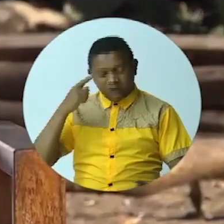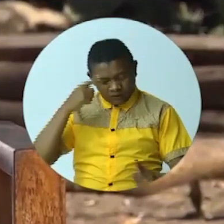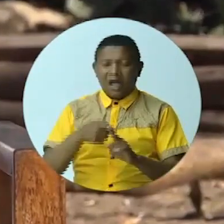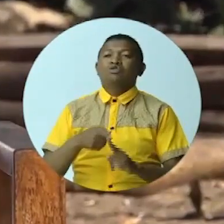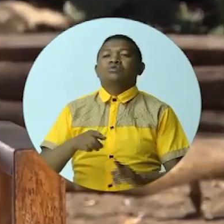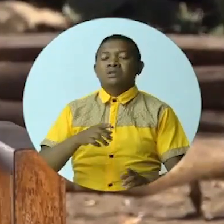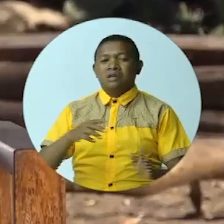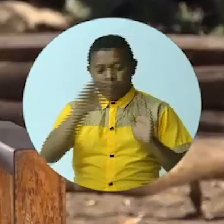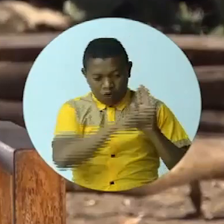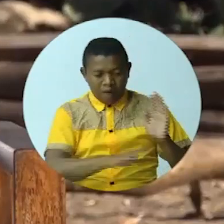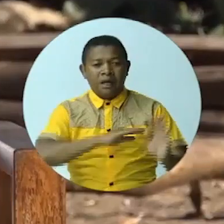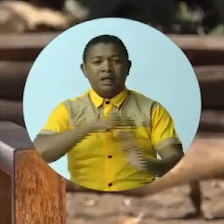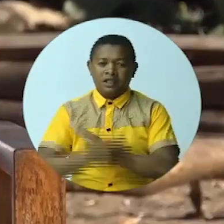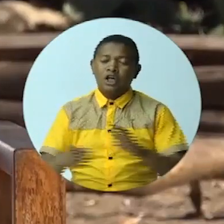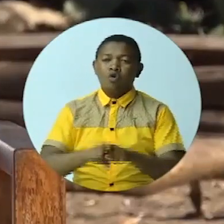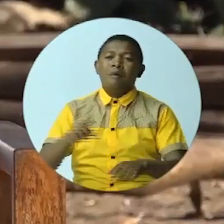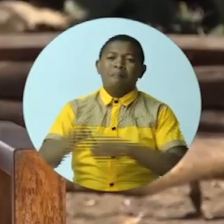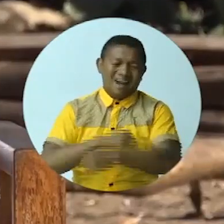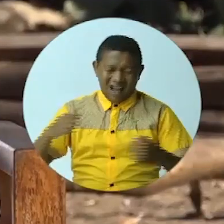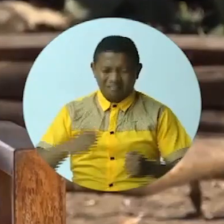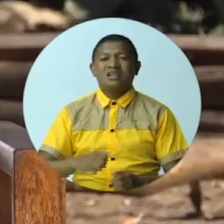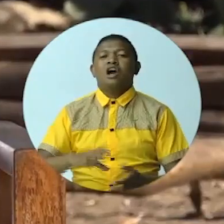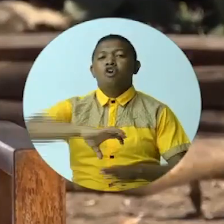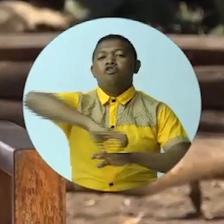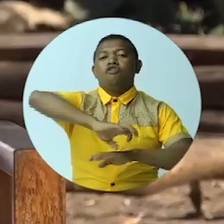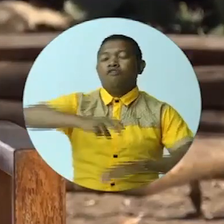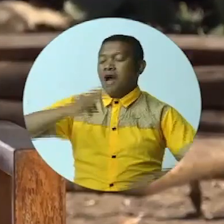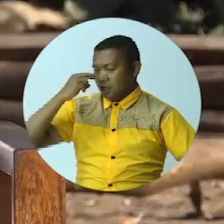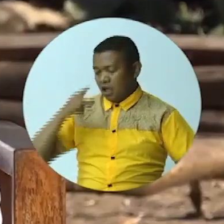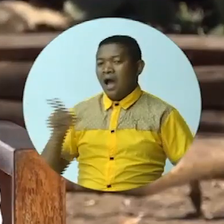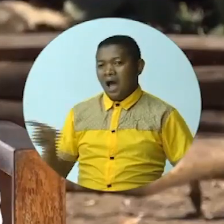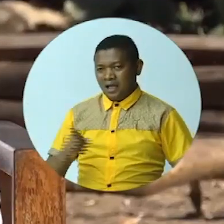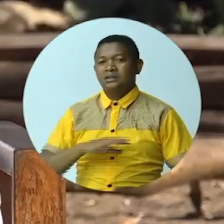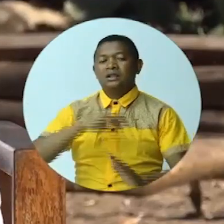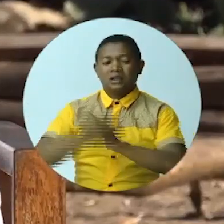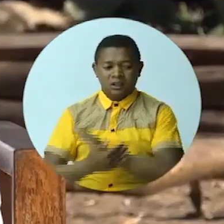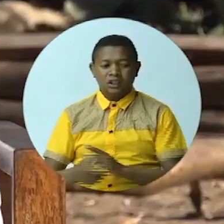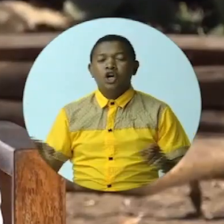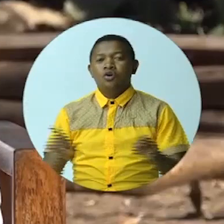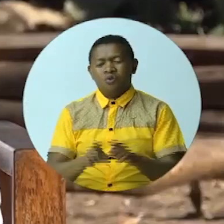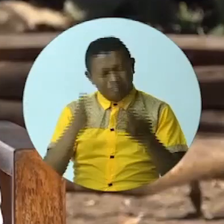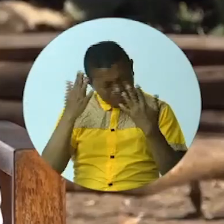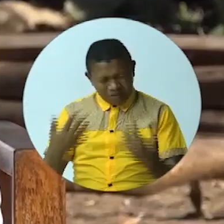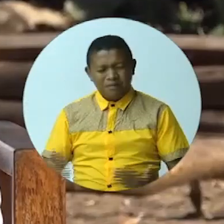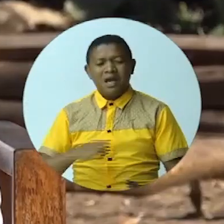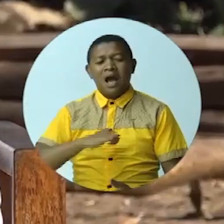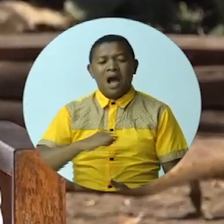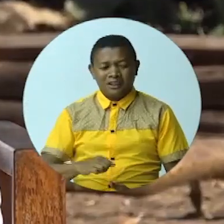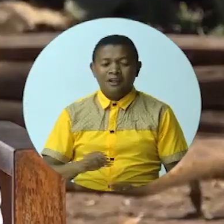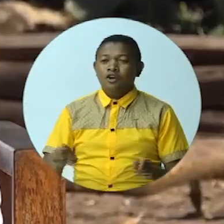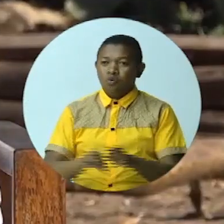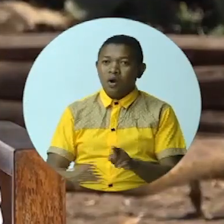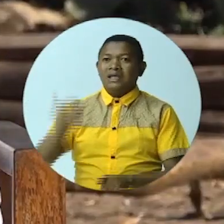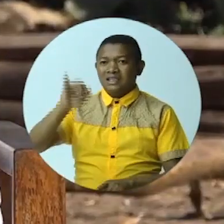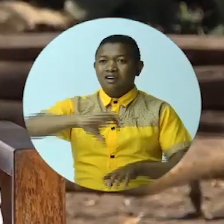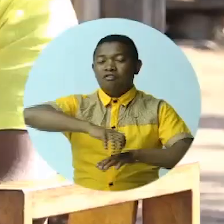rehetrarehetra sy ny fanavotana ny faritra ray manontolo a ary anisan'ny mahazo anjara lehibe an'izany a ny faritra